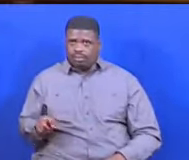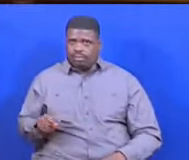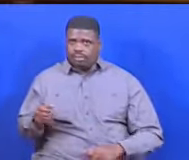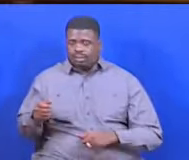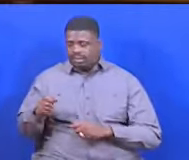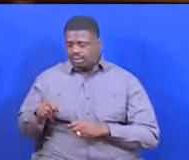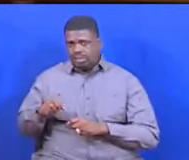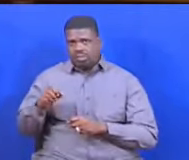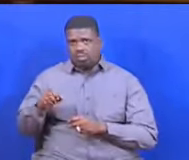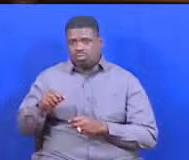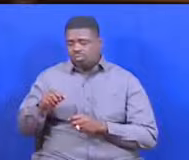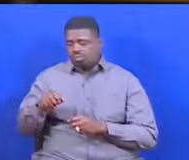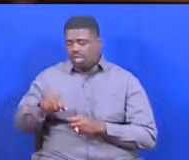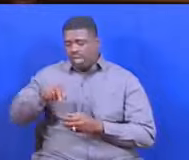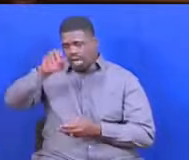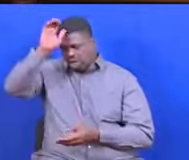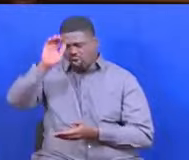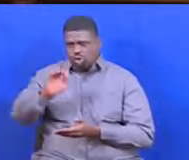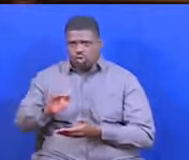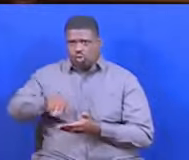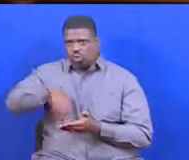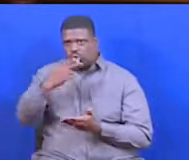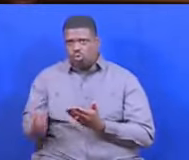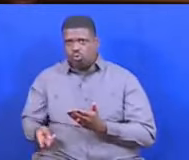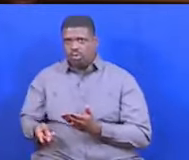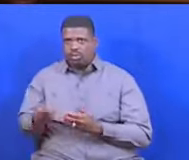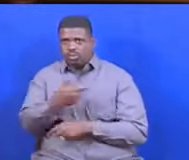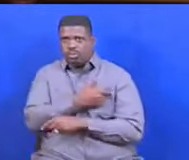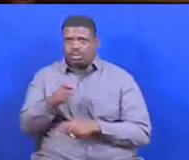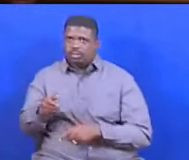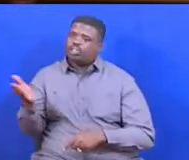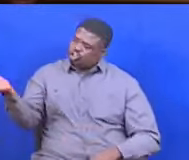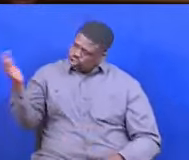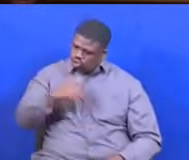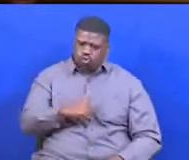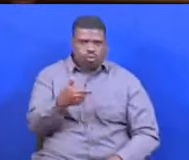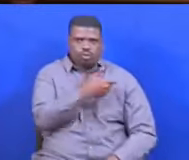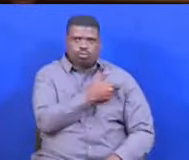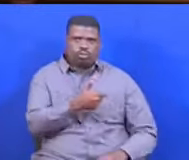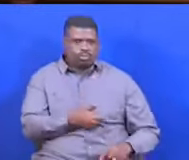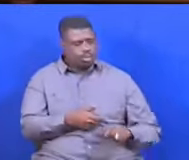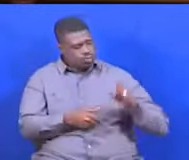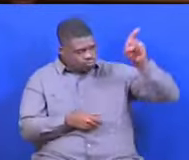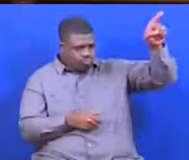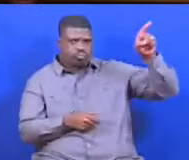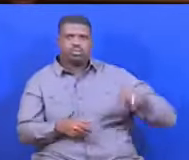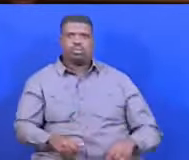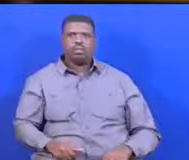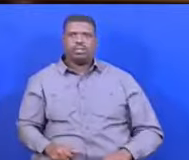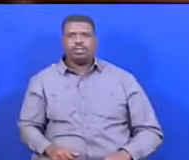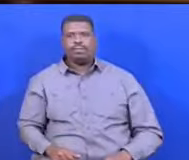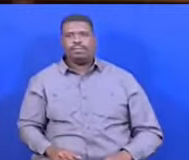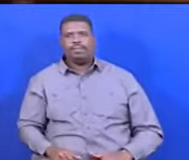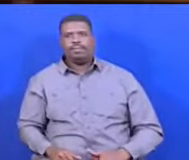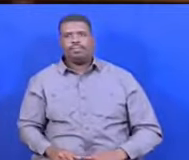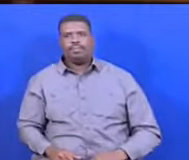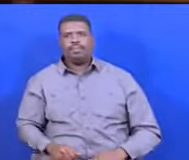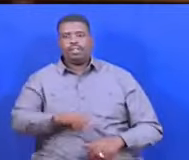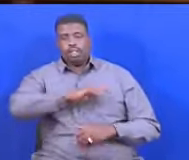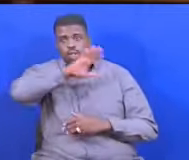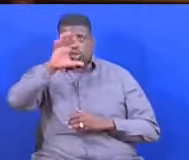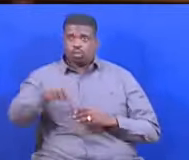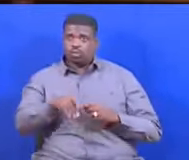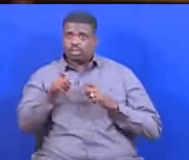anayofanya kazi, anasema hapa hatuna vifaa, njoo nitakutibu hospitali fulani. Yote